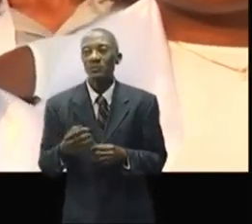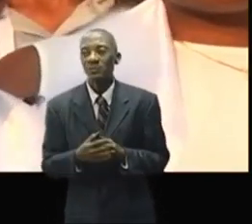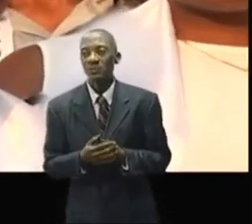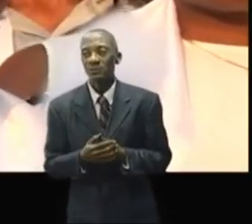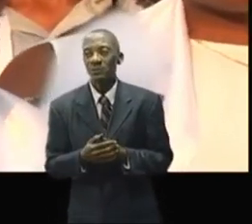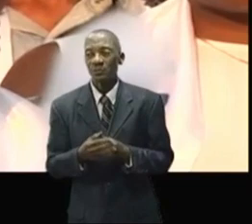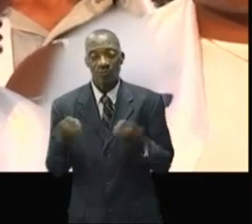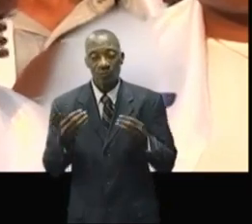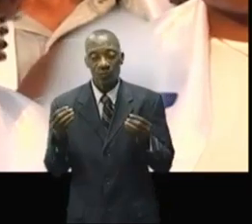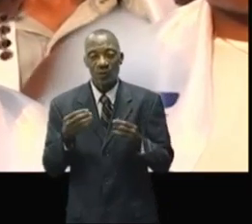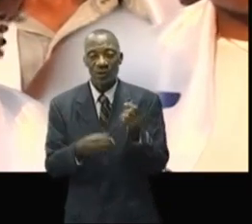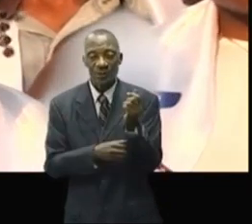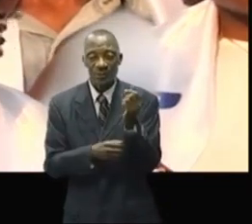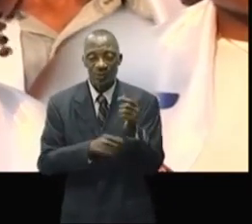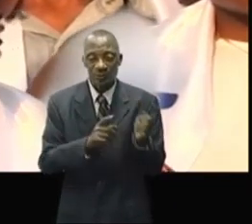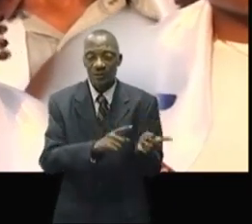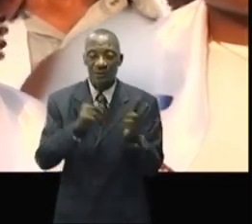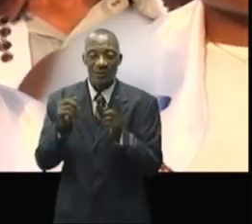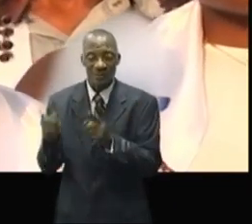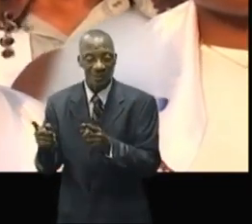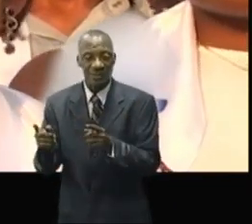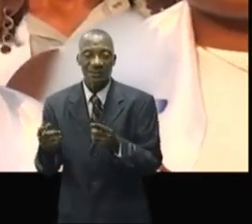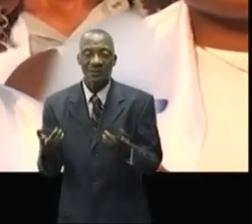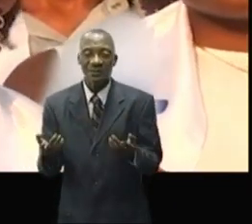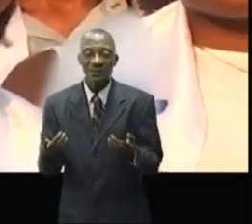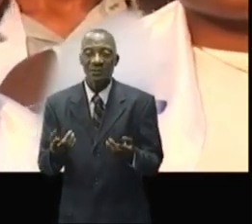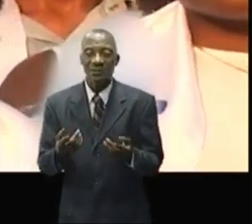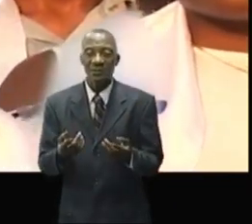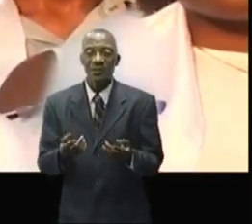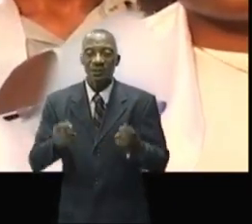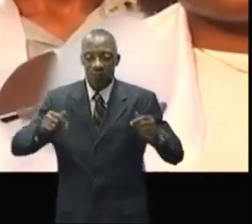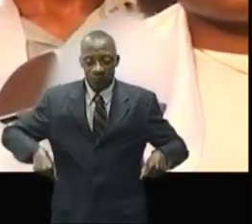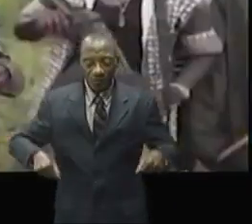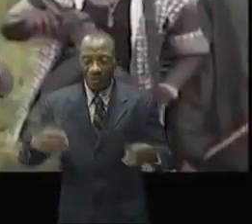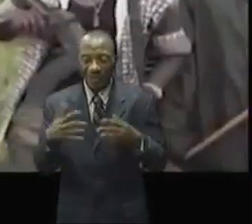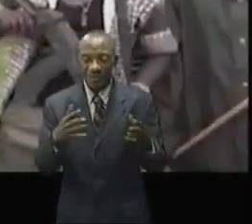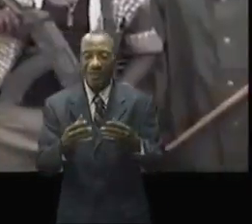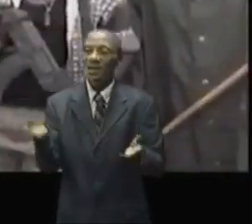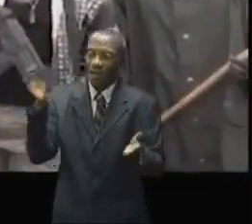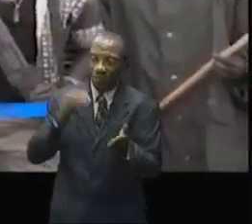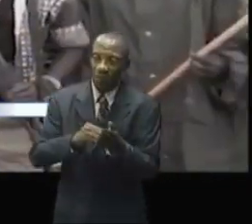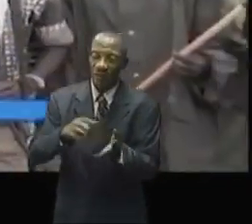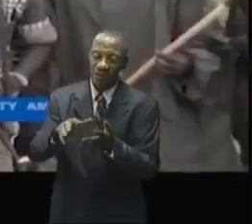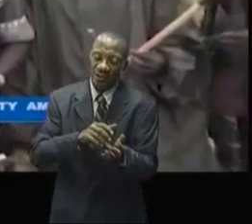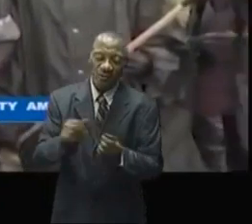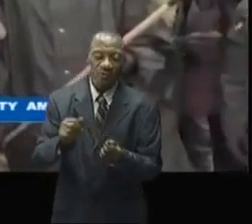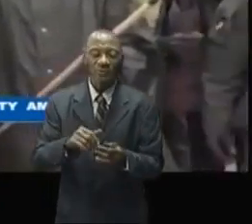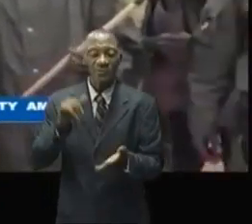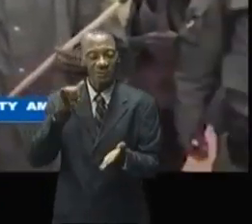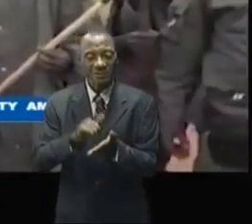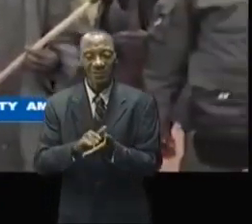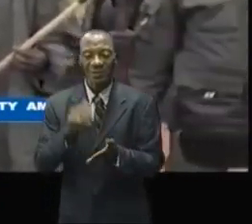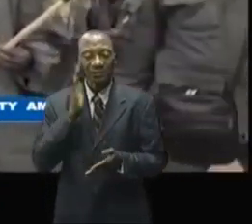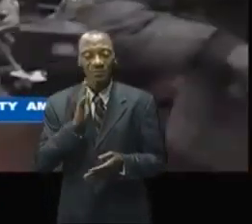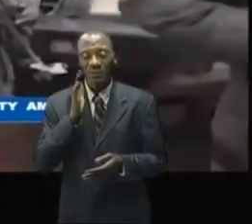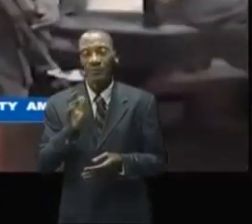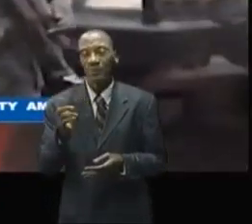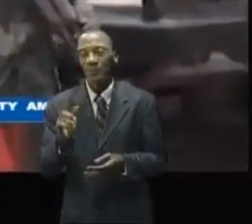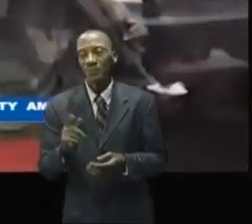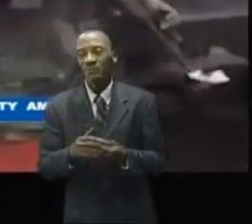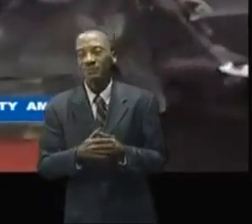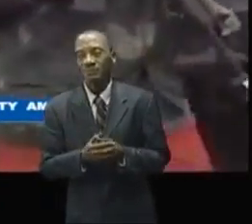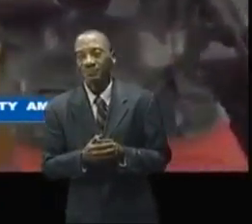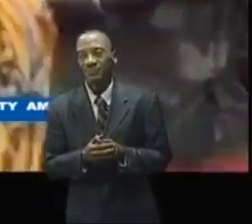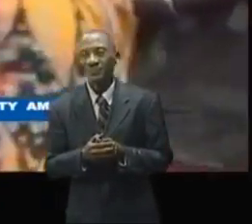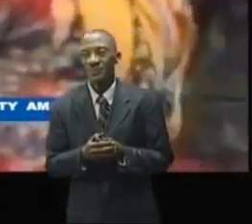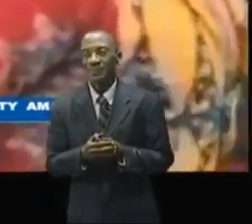les accords qu'eux-mêmes signent et que la justice fasse son travail. Ces hommes ont tué à la machette et par balle